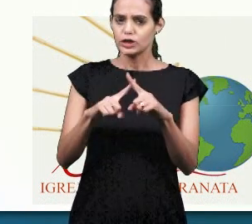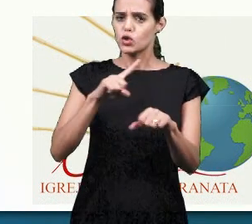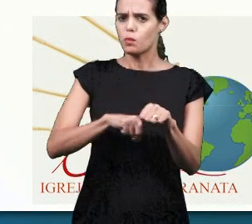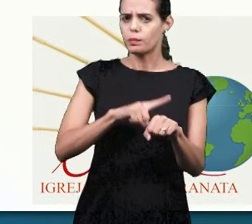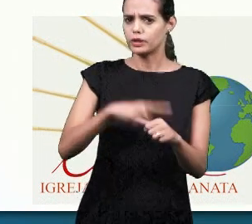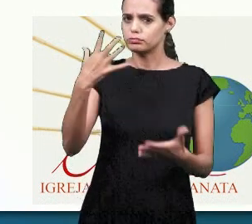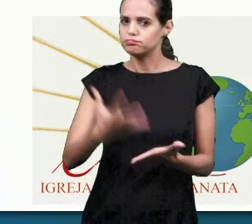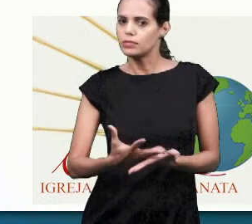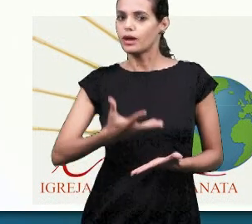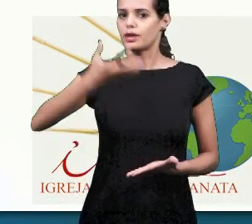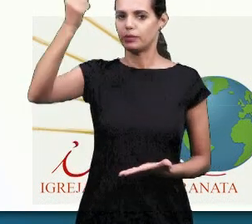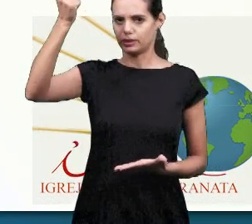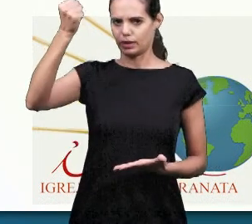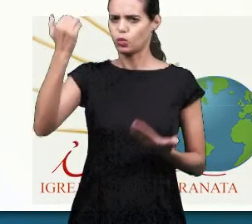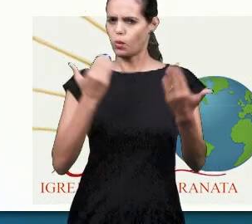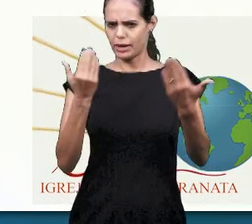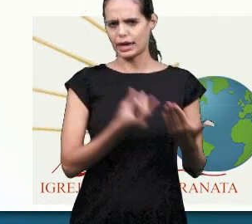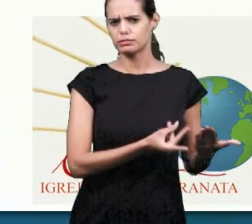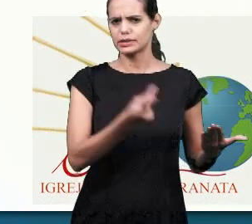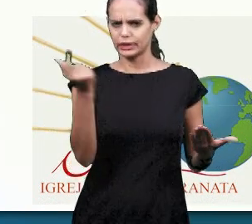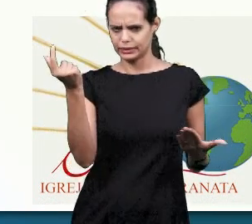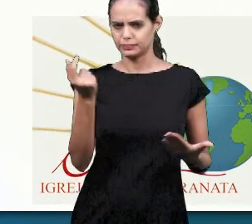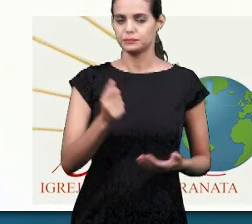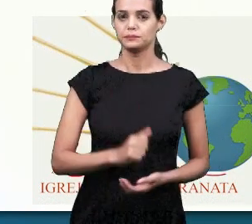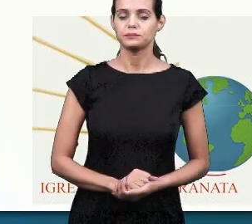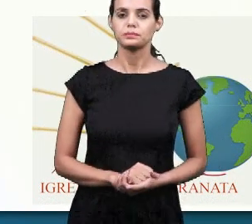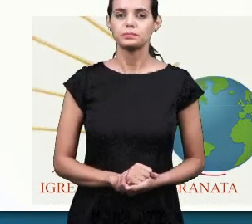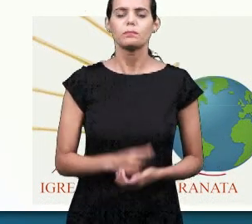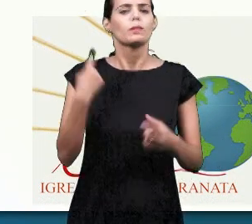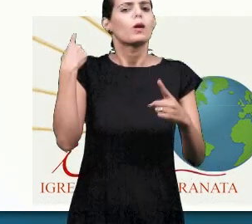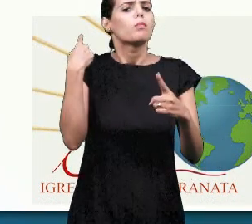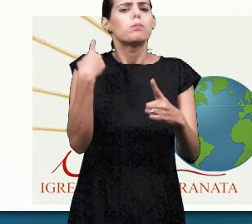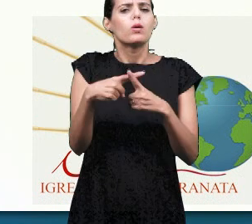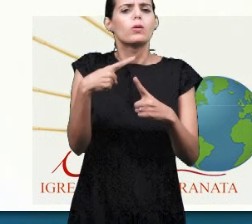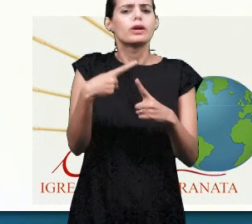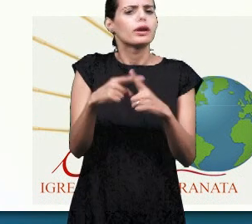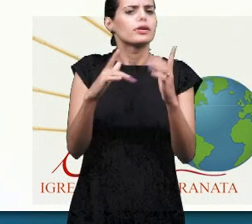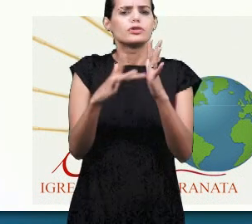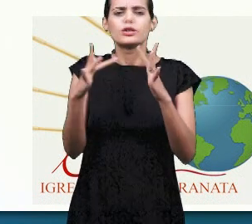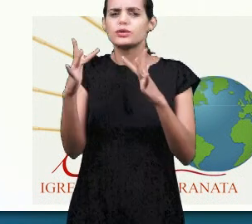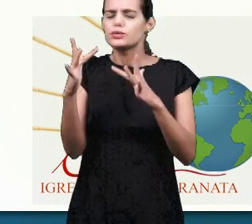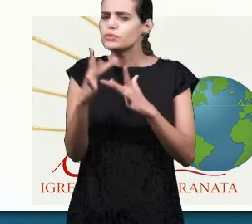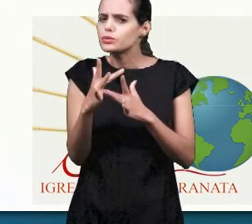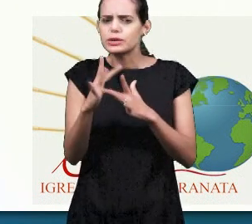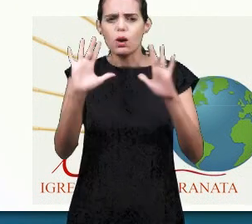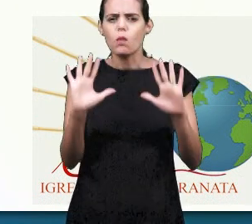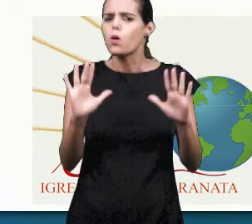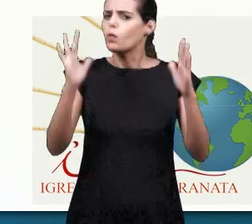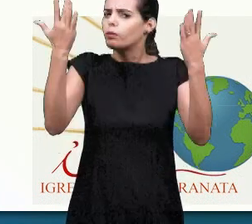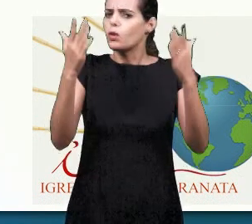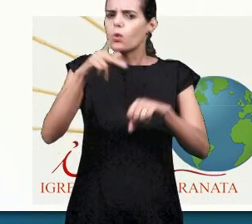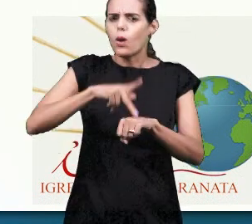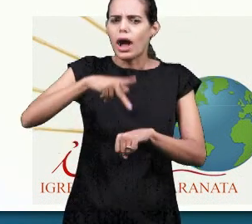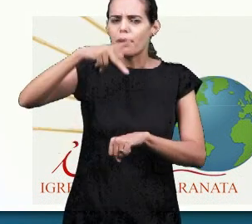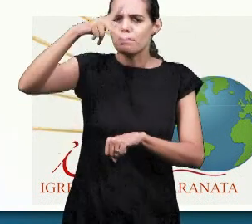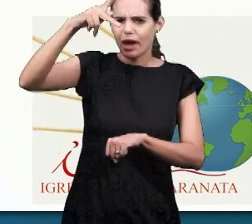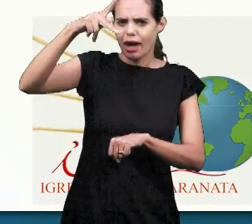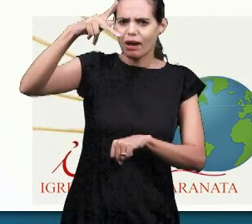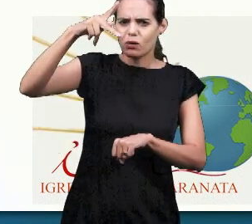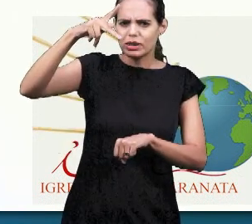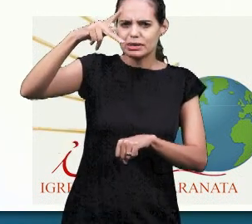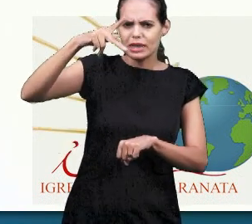question, pourquoi Jésus n'a pas commémoré la Pâque avec des herbes amères? Maintenant, vous allez